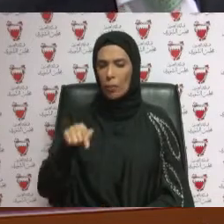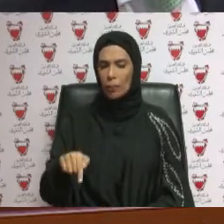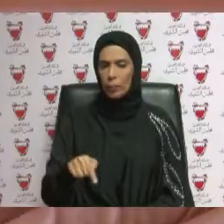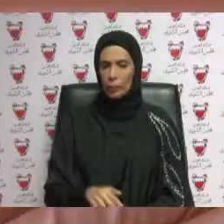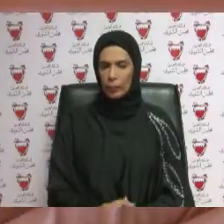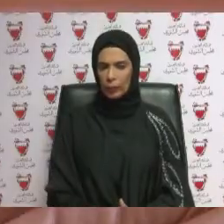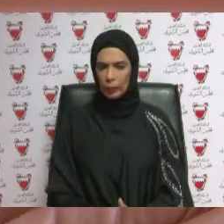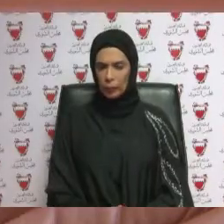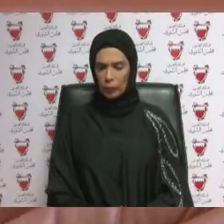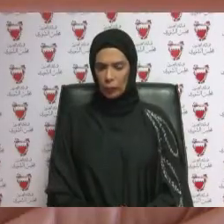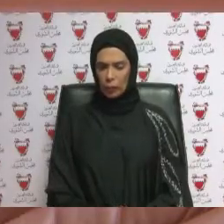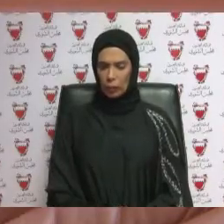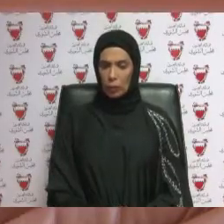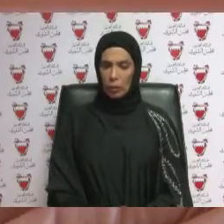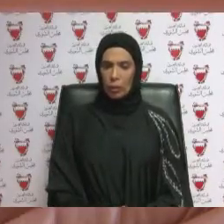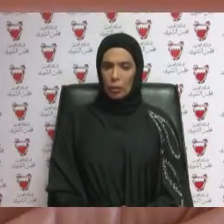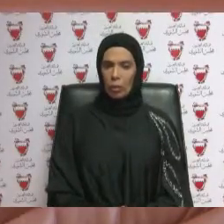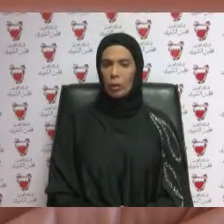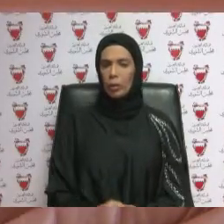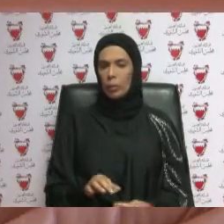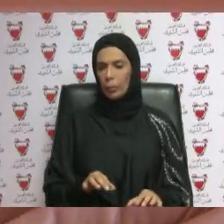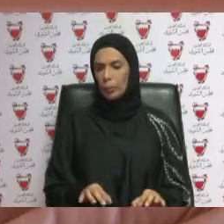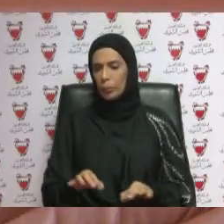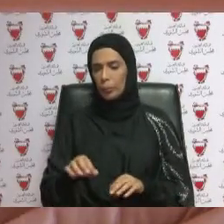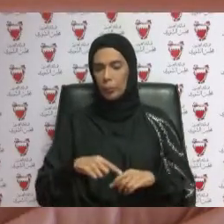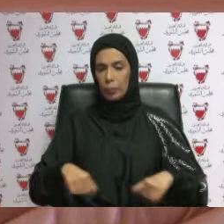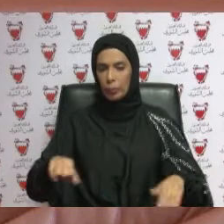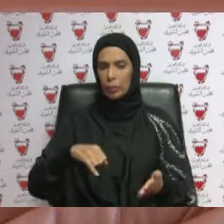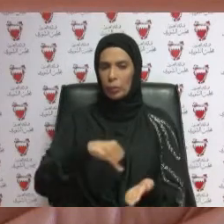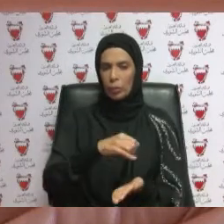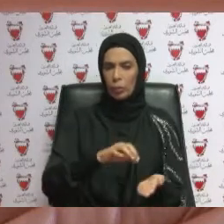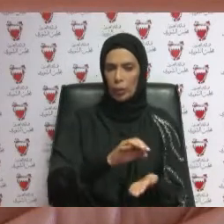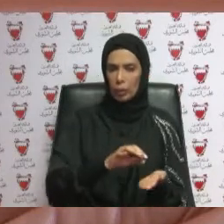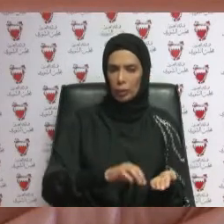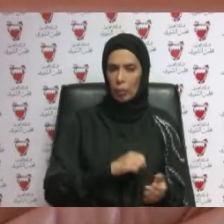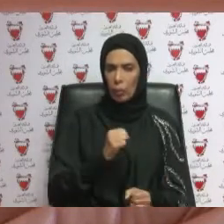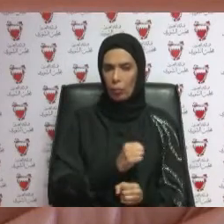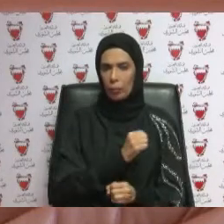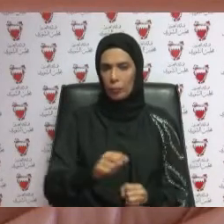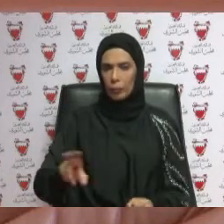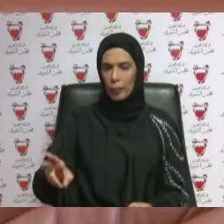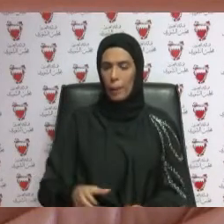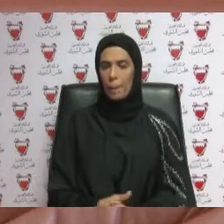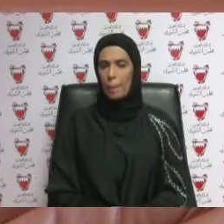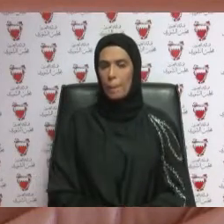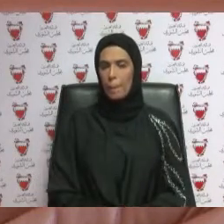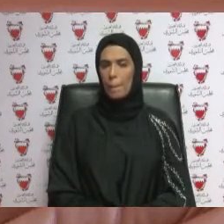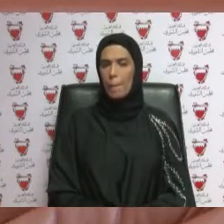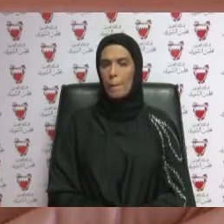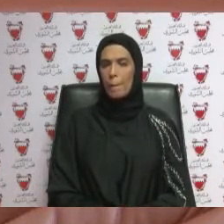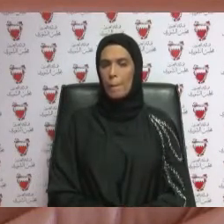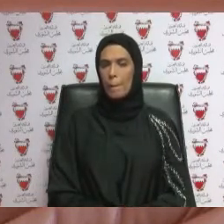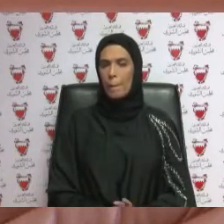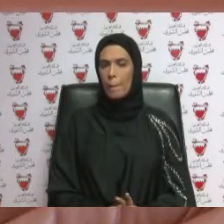من بدايتها، يحدد التخطيط العام للمدن والقرى الاستعمالات المختلفة. هذه المادة تتكلم فقط